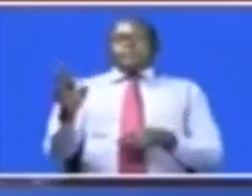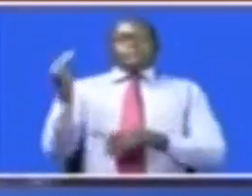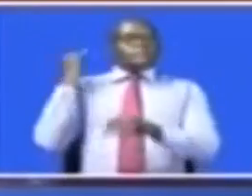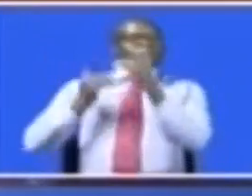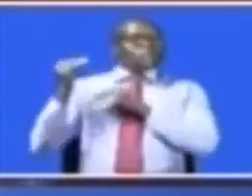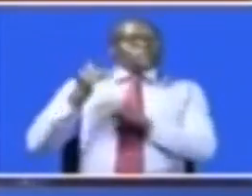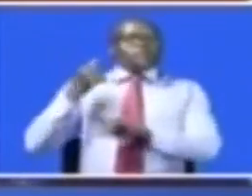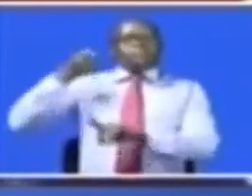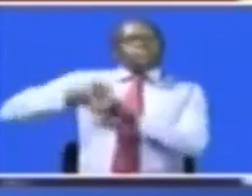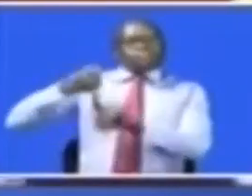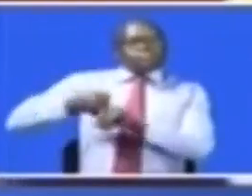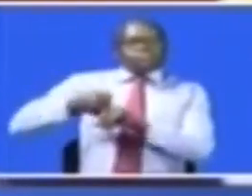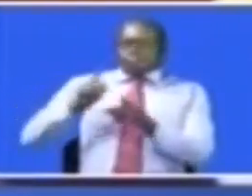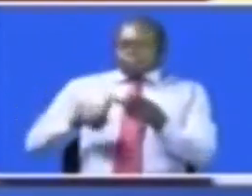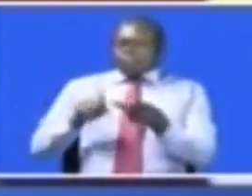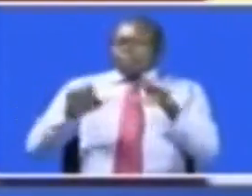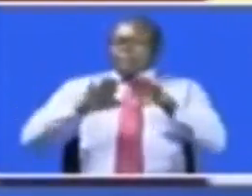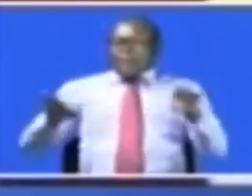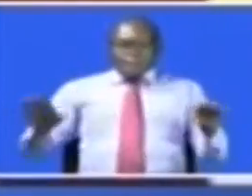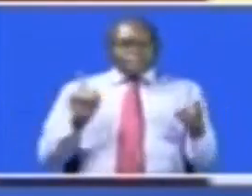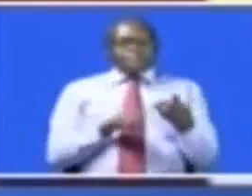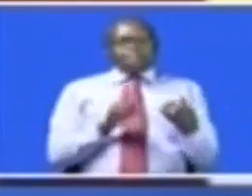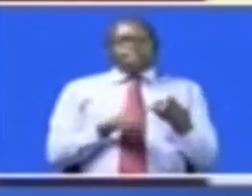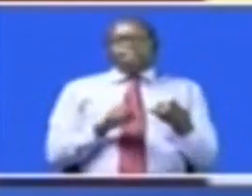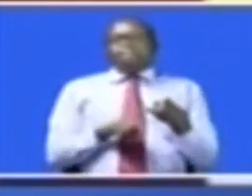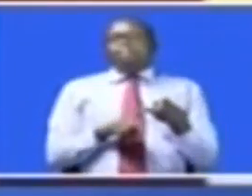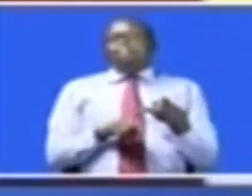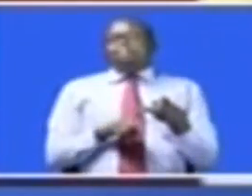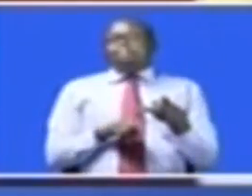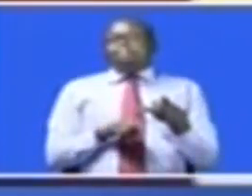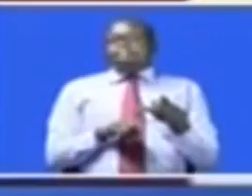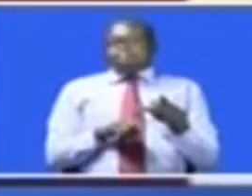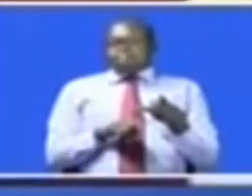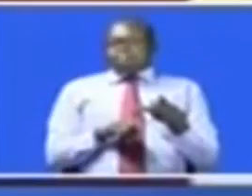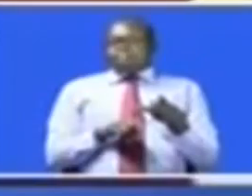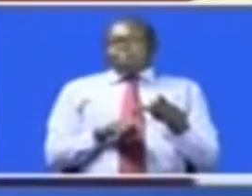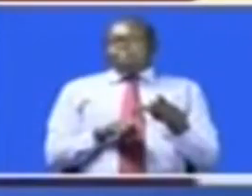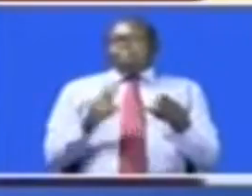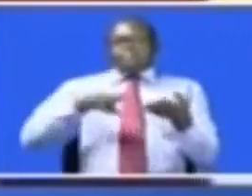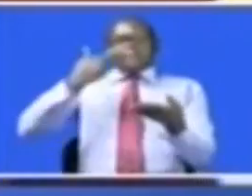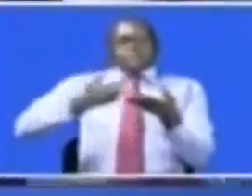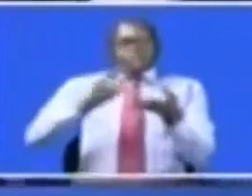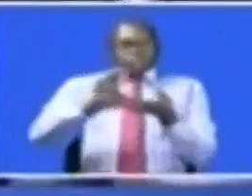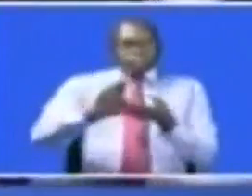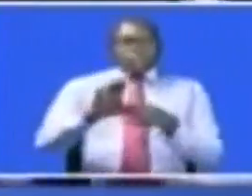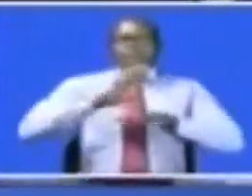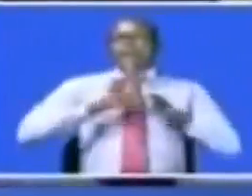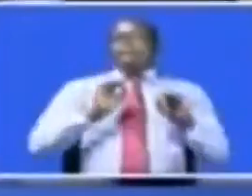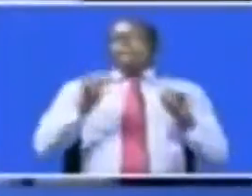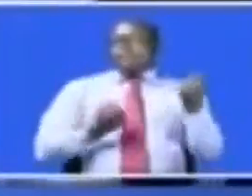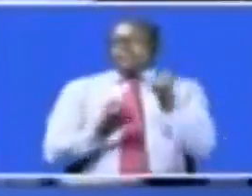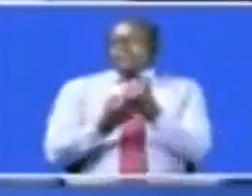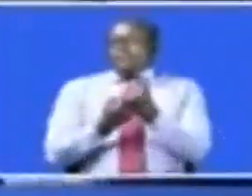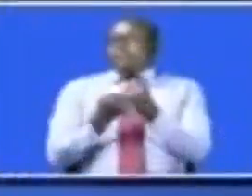of historical injustices, issues of land, and issues of resource allocation.